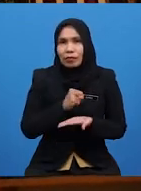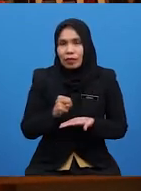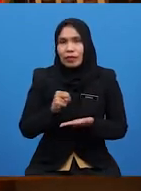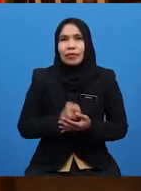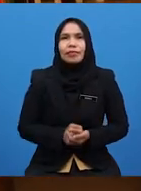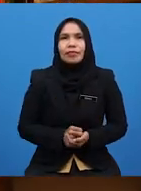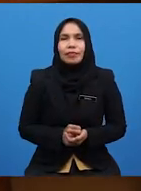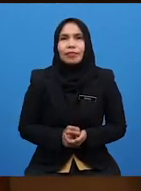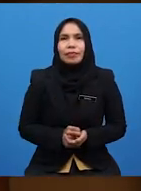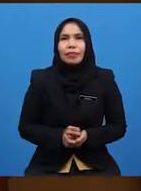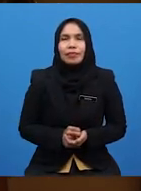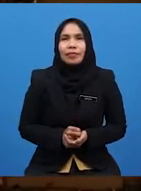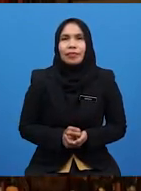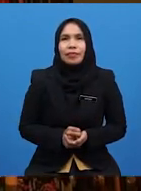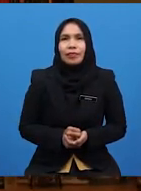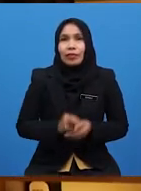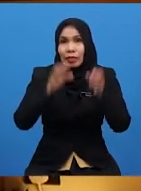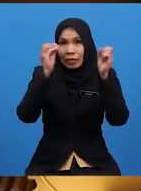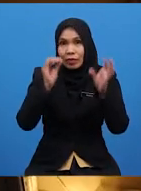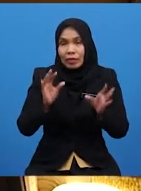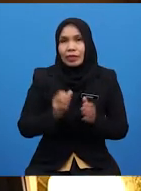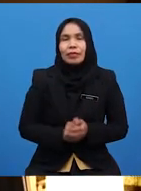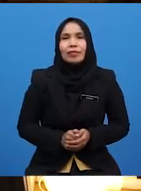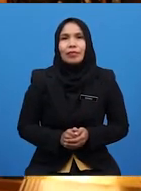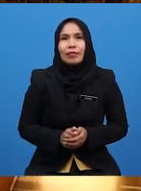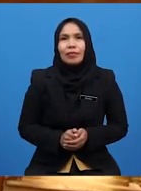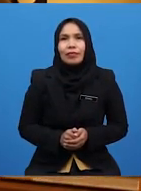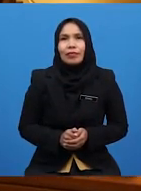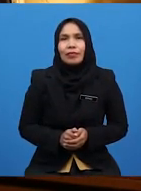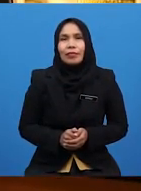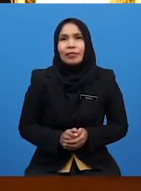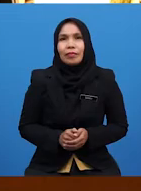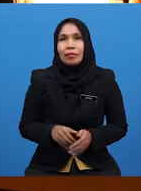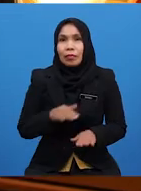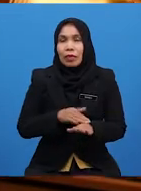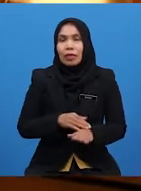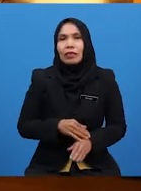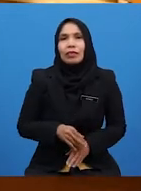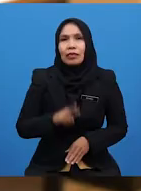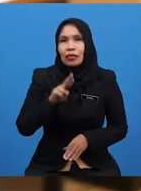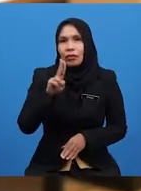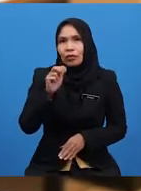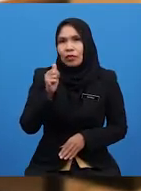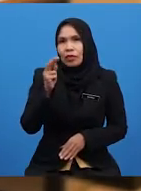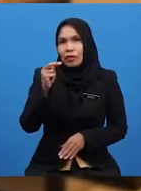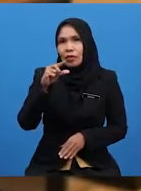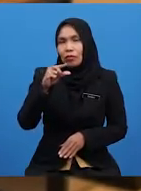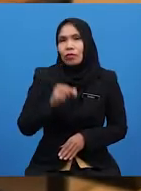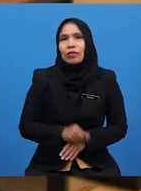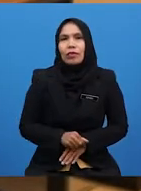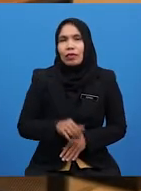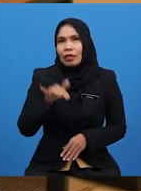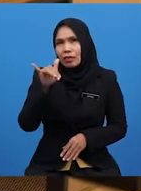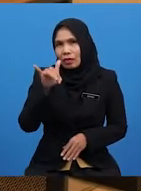dengan ruang yang sederhana ini memerlukan perancangan susun atur yang optimum pada